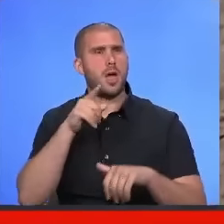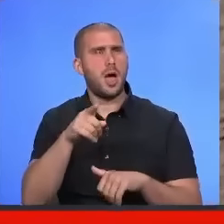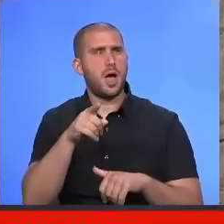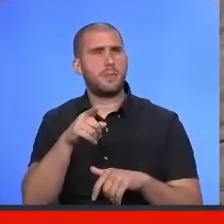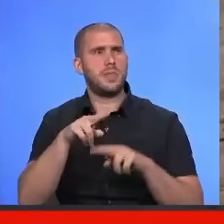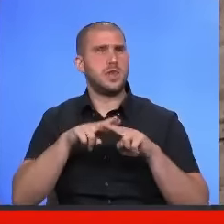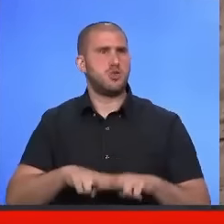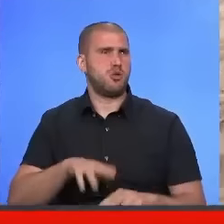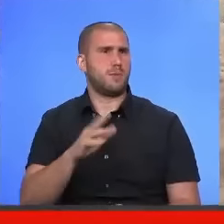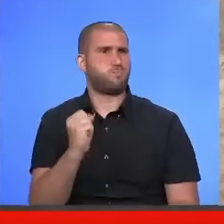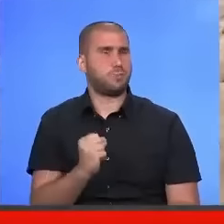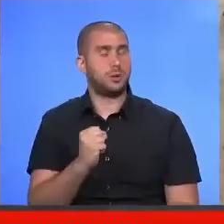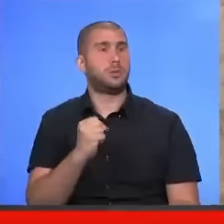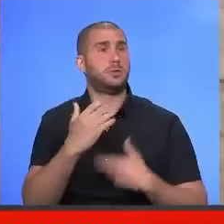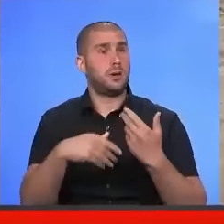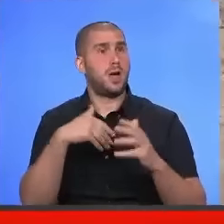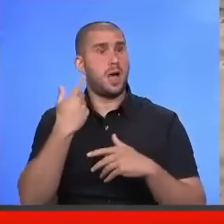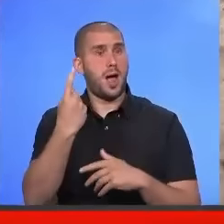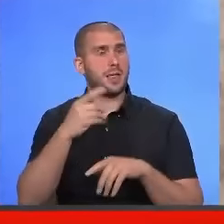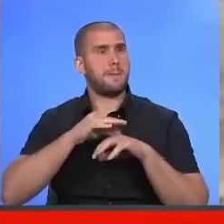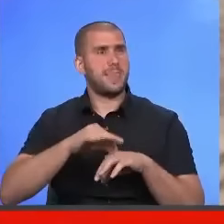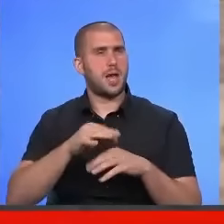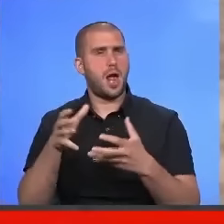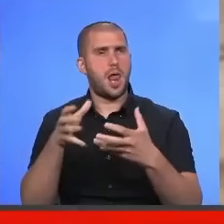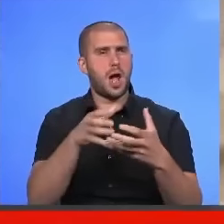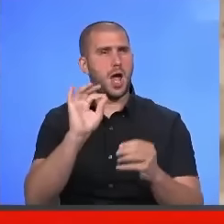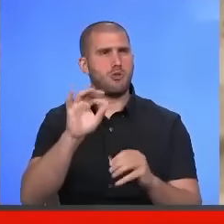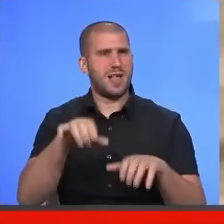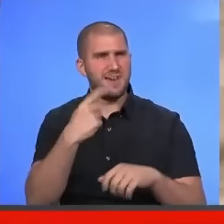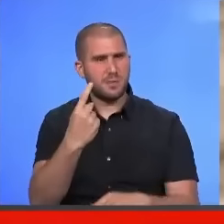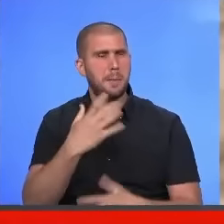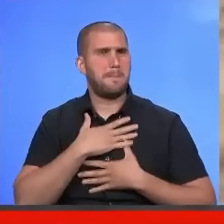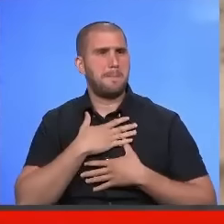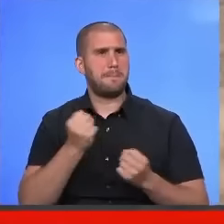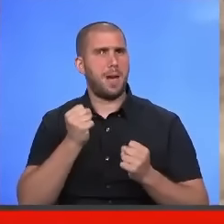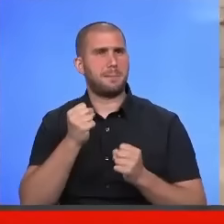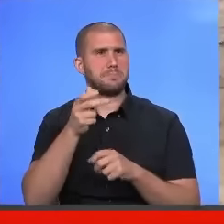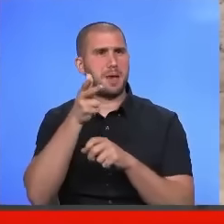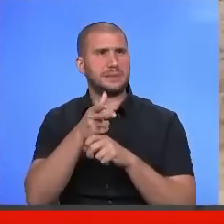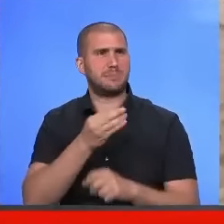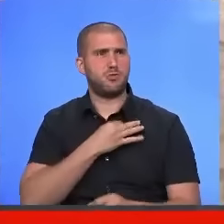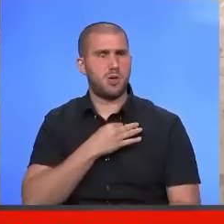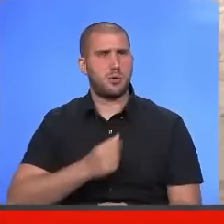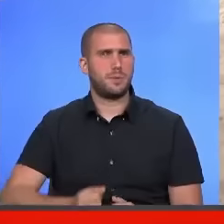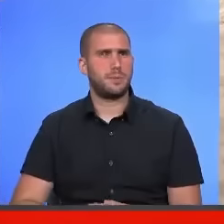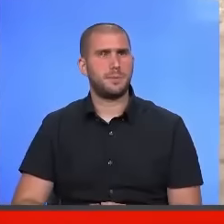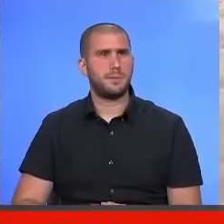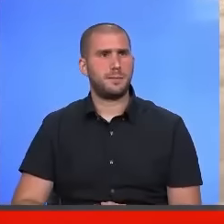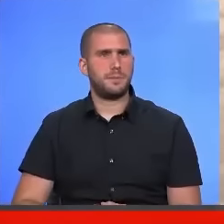נשארים פה בשלב מסוים לאחת ממנהיגי הלהקה המקומית נמאס כנראה מנוכחות המצלמות